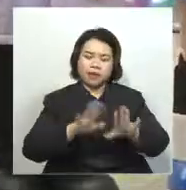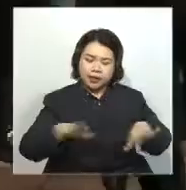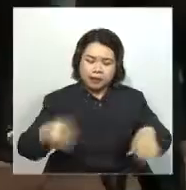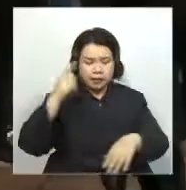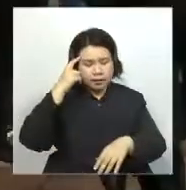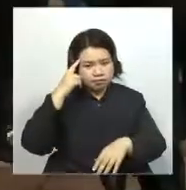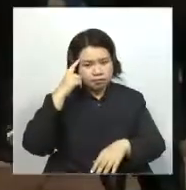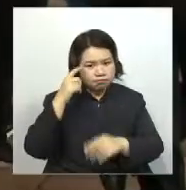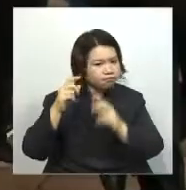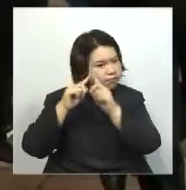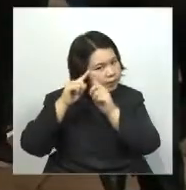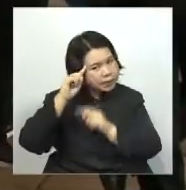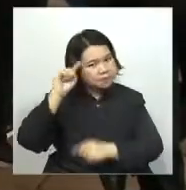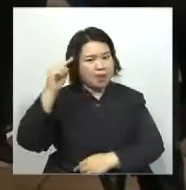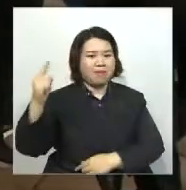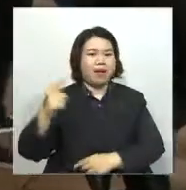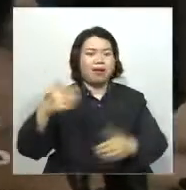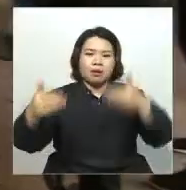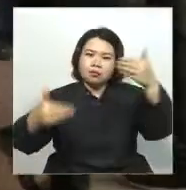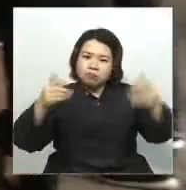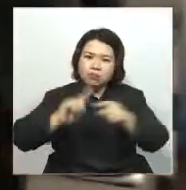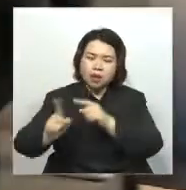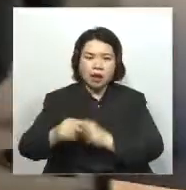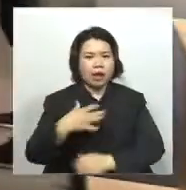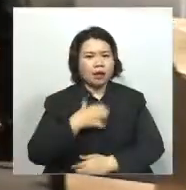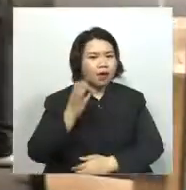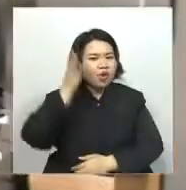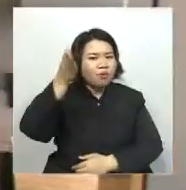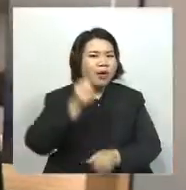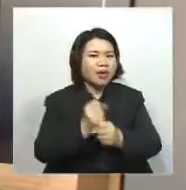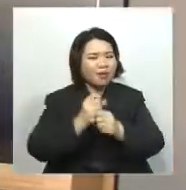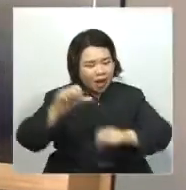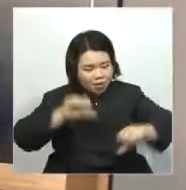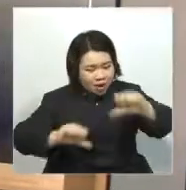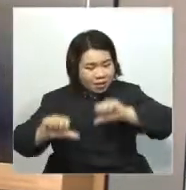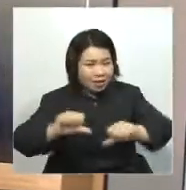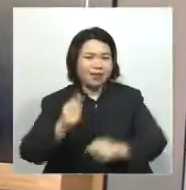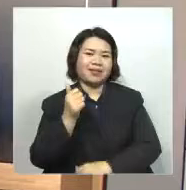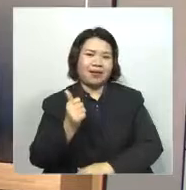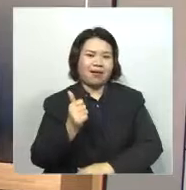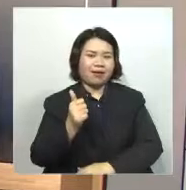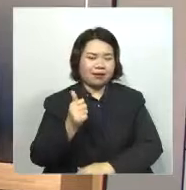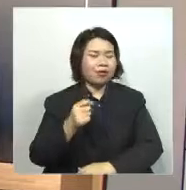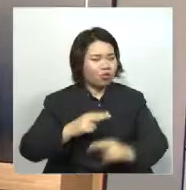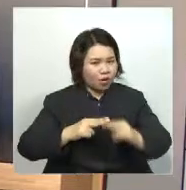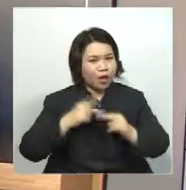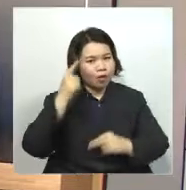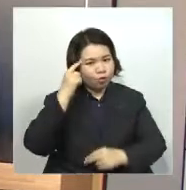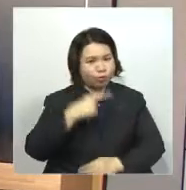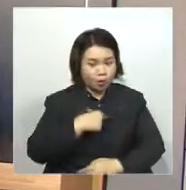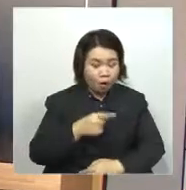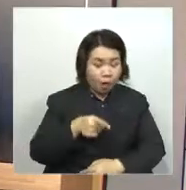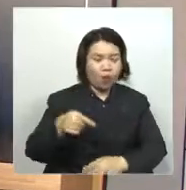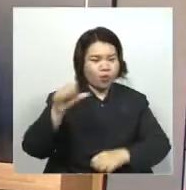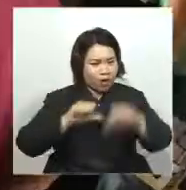ยาศาสตร์สร้างแรงบันดาลใจให้ใครหลายๆคนอาจจะอยากเป็นนักวิทยาศาสตร์ในอนาคตจะได้เดินหน้าไปอย่างถูกทาง